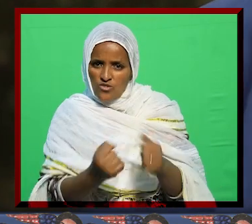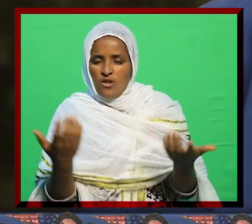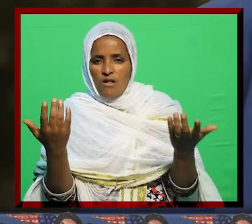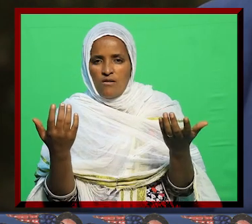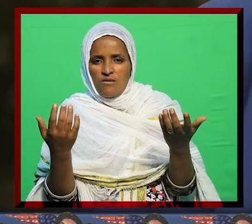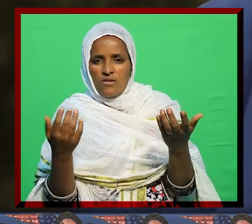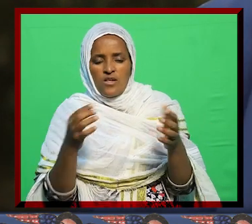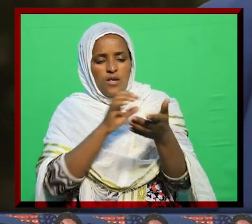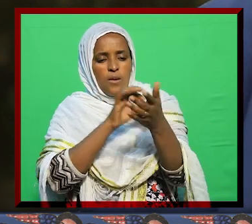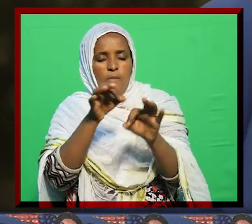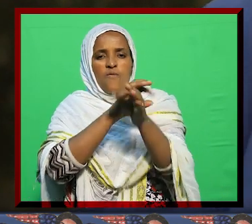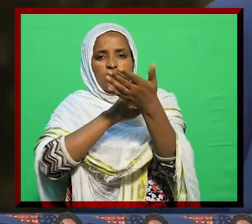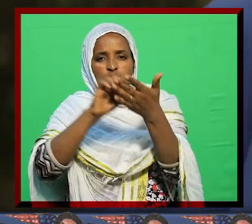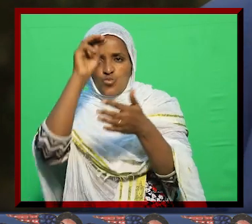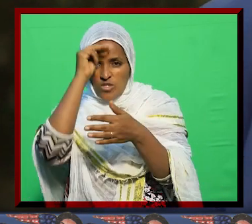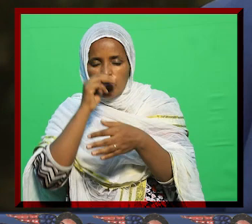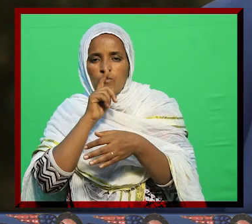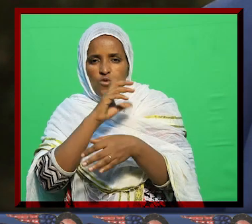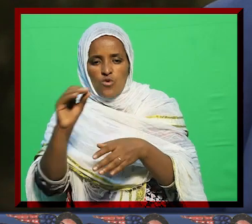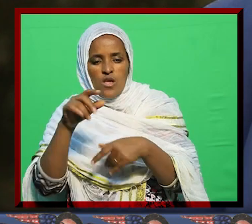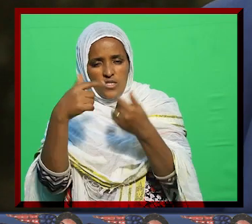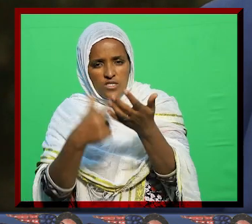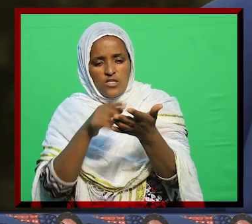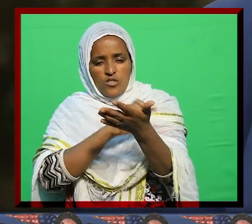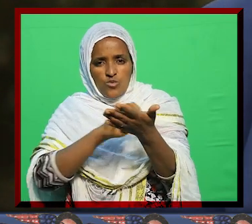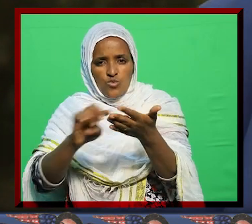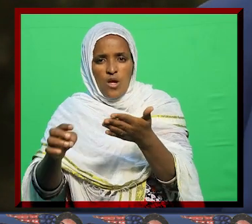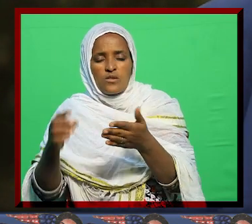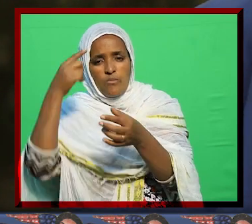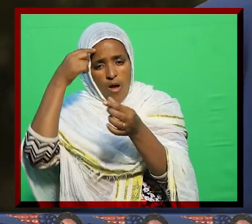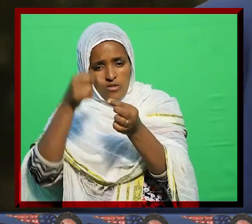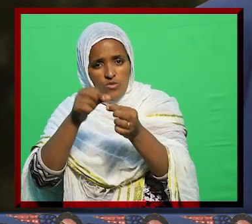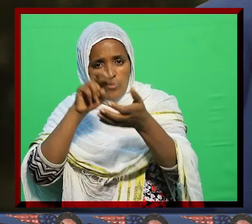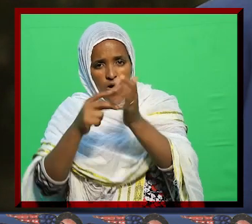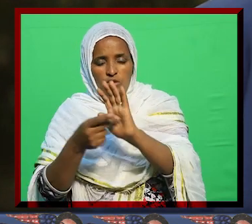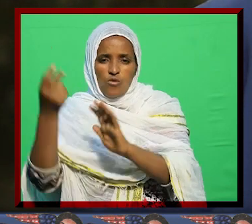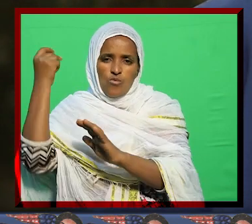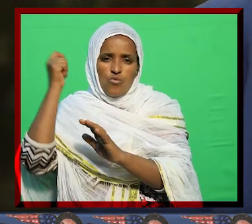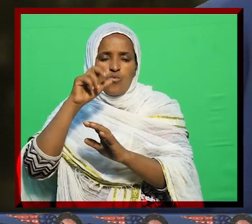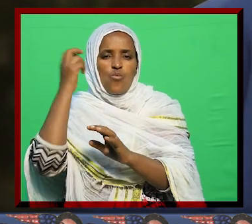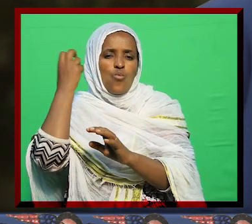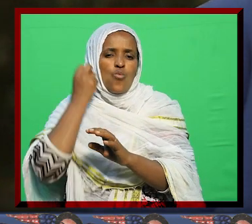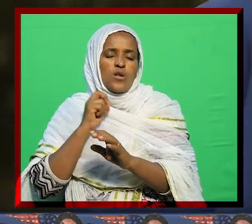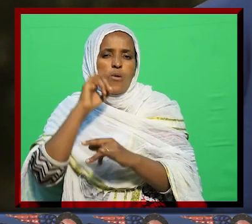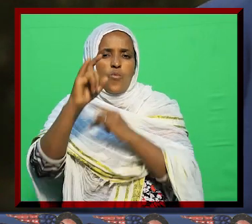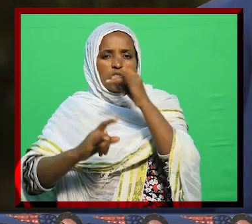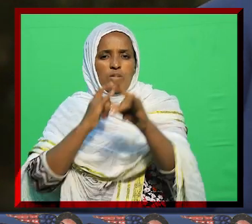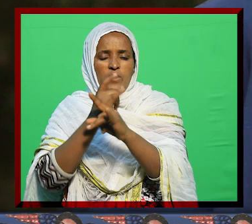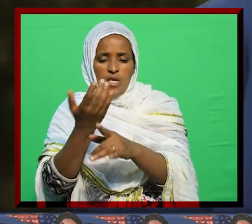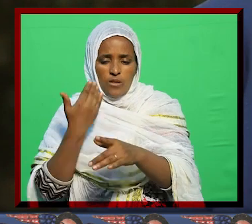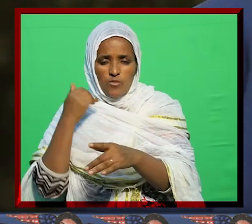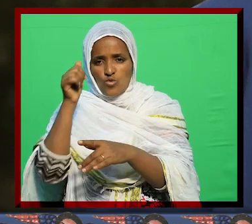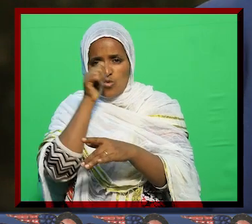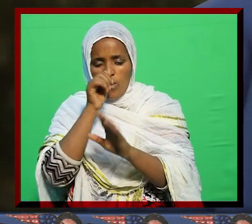ይመጣል። የመንፈስ ቅዱስ ጥበብ ነውና። ስለዚህ ቅዱሳንን መዘከር ማለት ያ የድሮ ወርቃማው